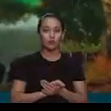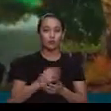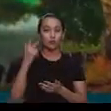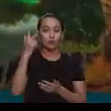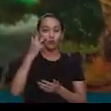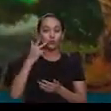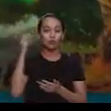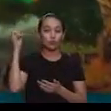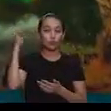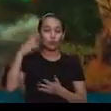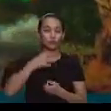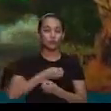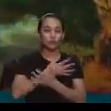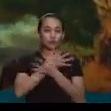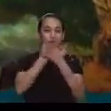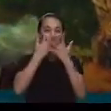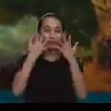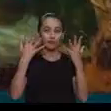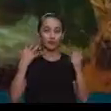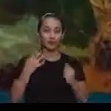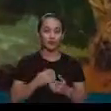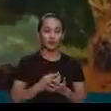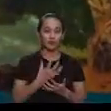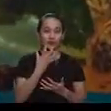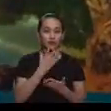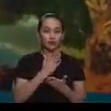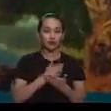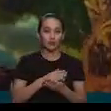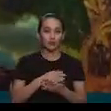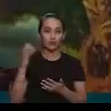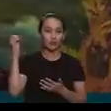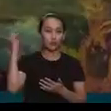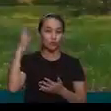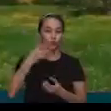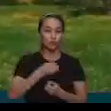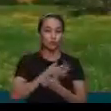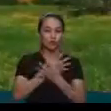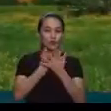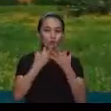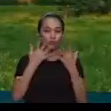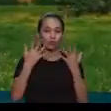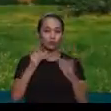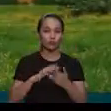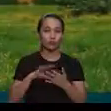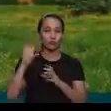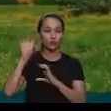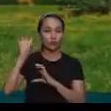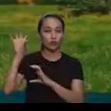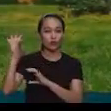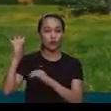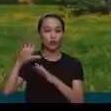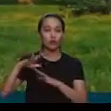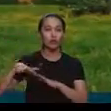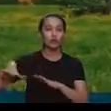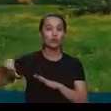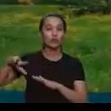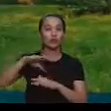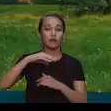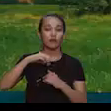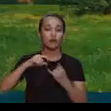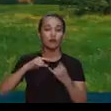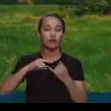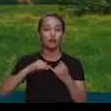Kunduzi quyosh yer yuzini yoritadi va isitadi. Quyosh nuridan tog', yaylov, o'rmon